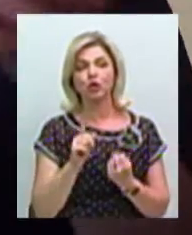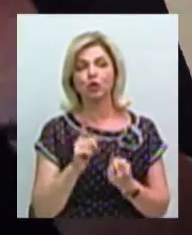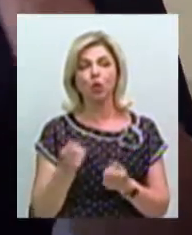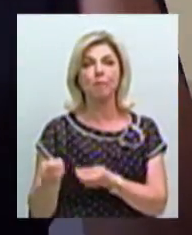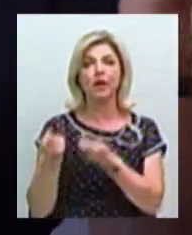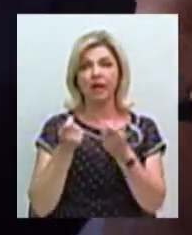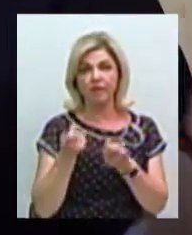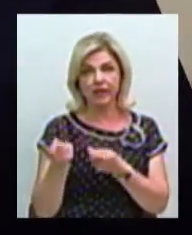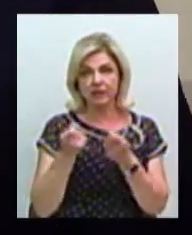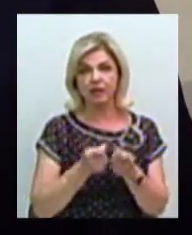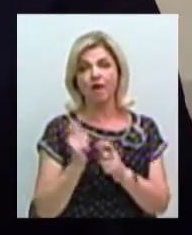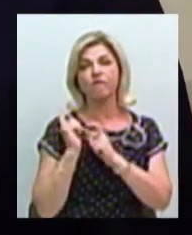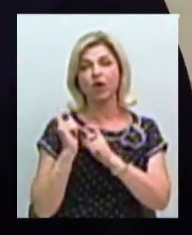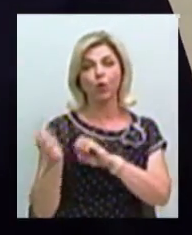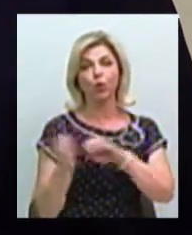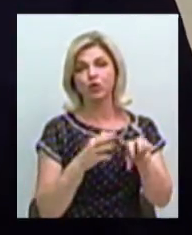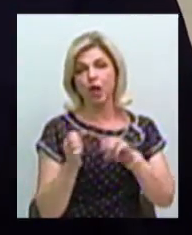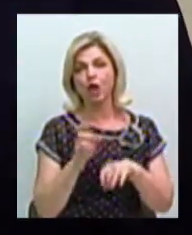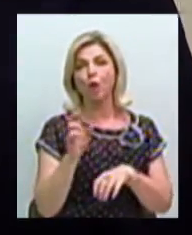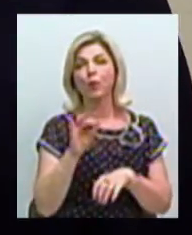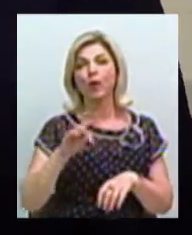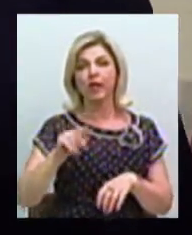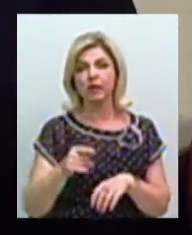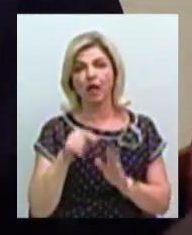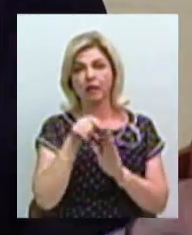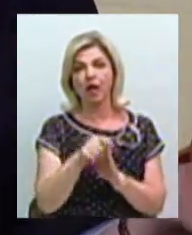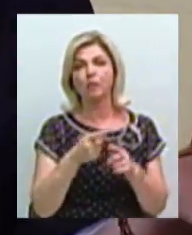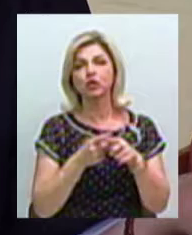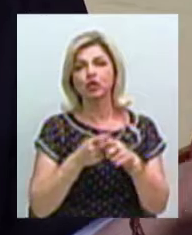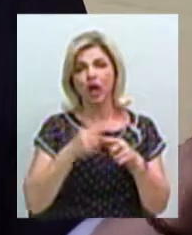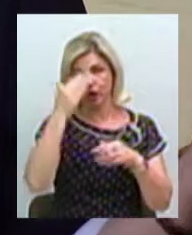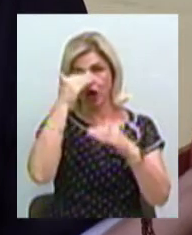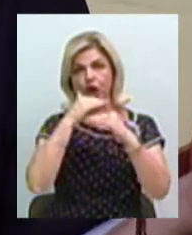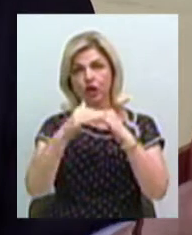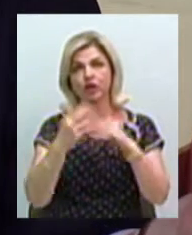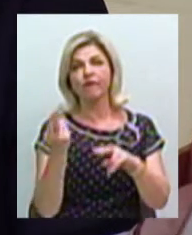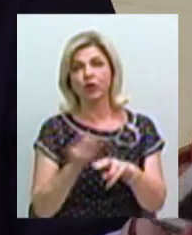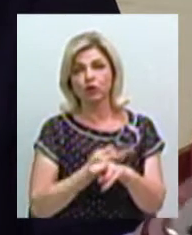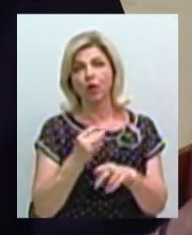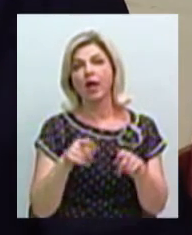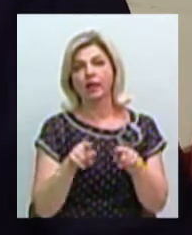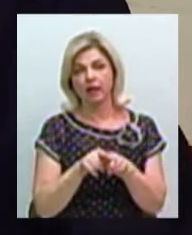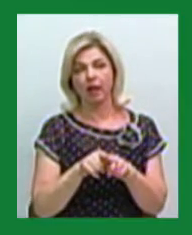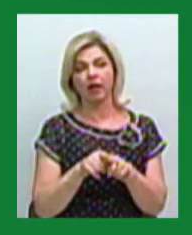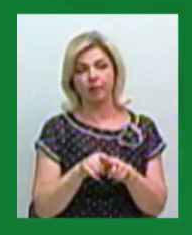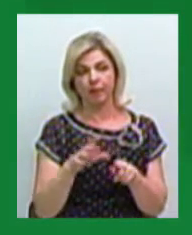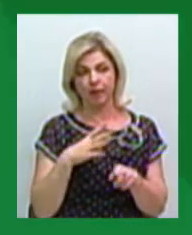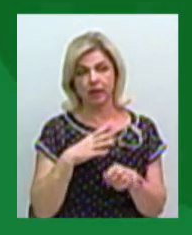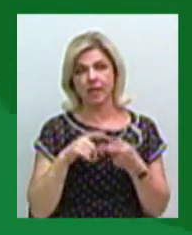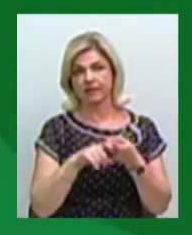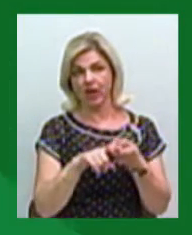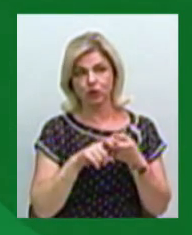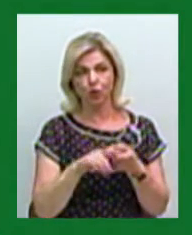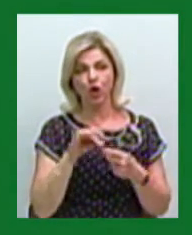Машина, яка прийшла, з якою ми вивантажували бюлетені, в неї частина даху була відсутня. Ось такий фельд'єгерський зв'язок.